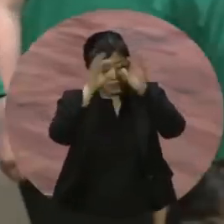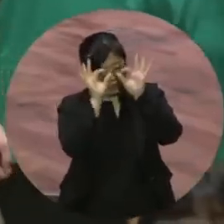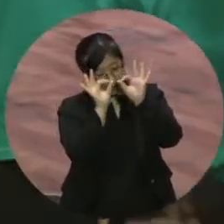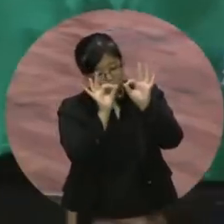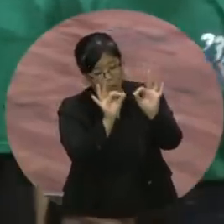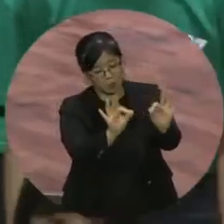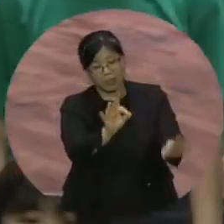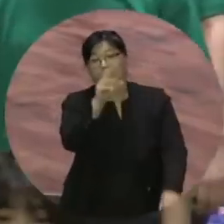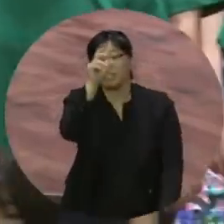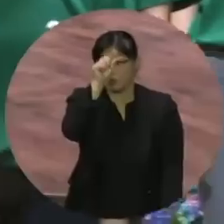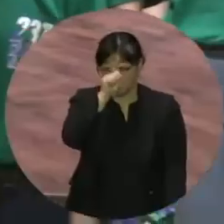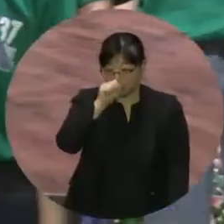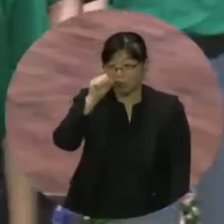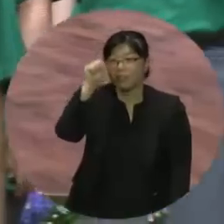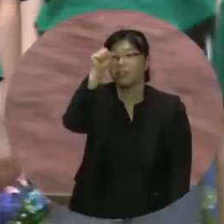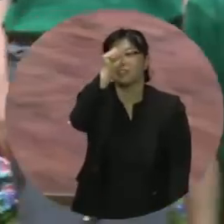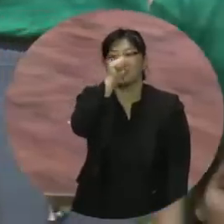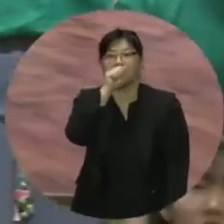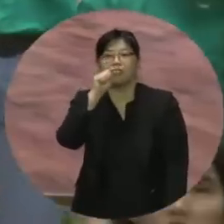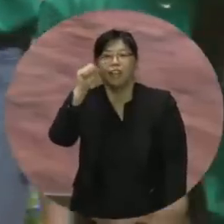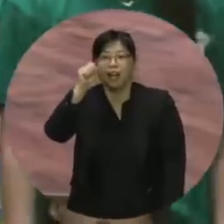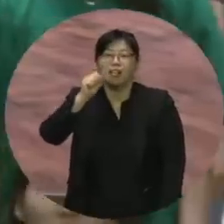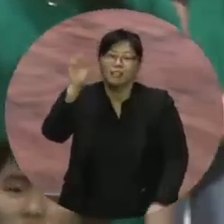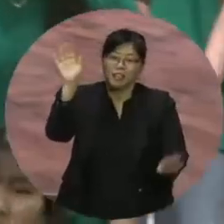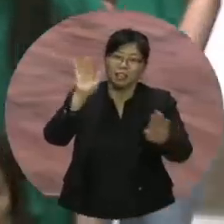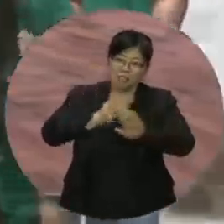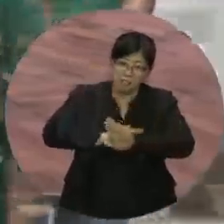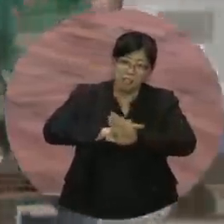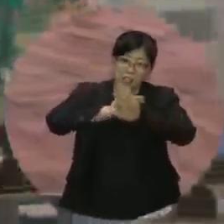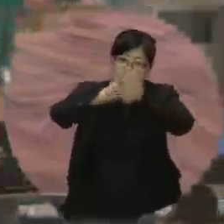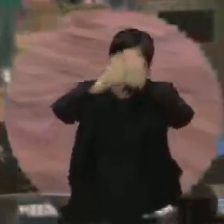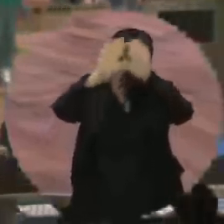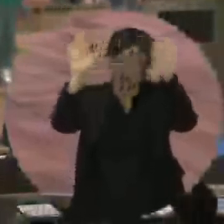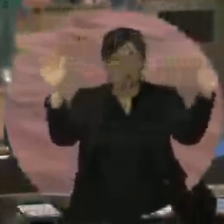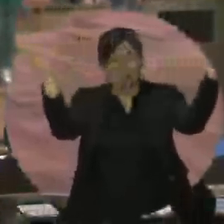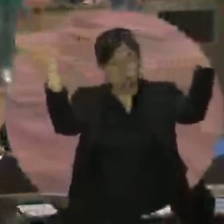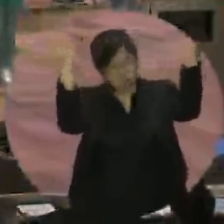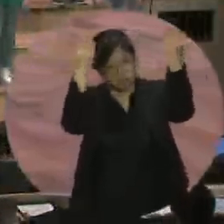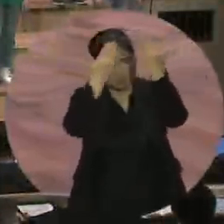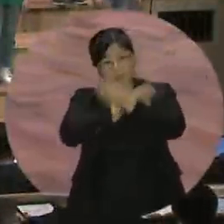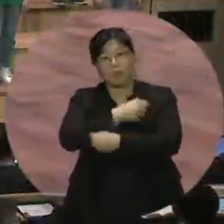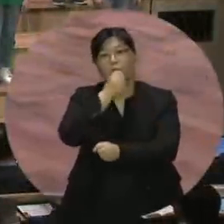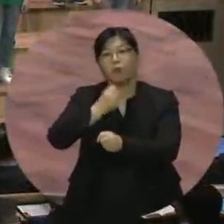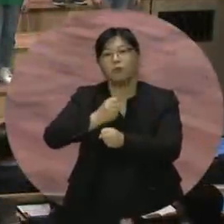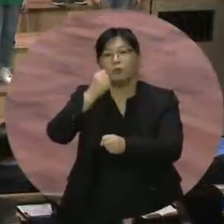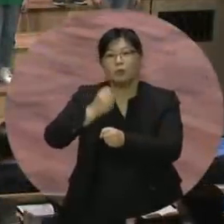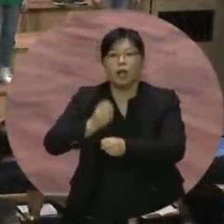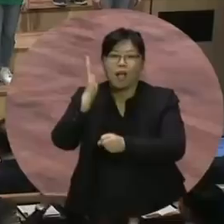아멘.